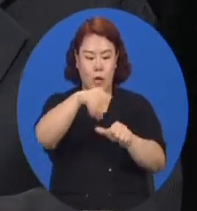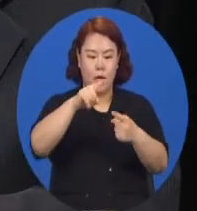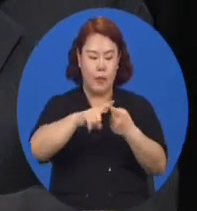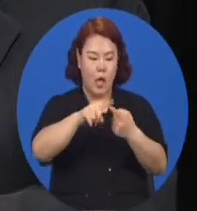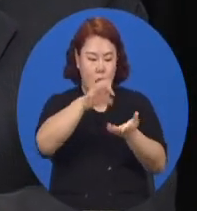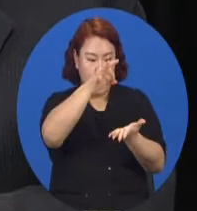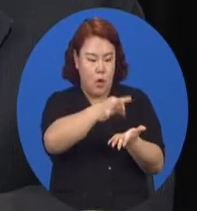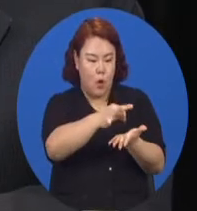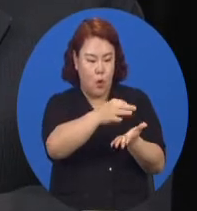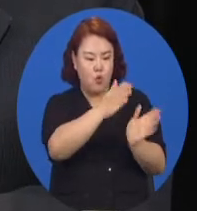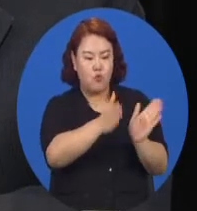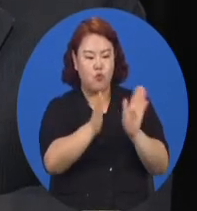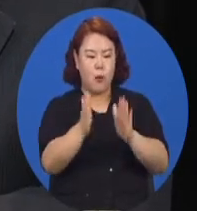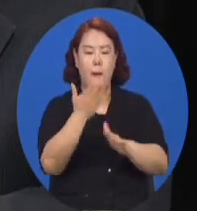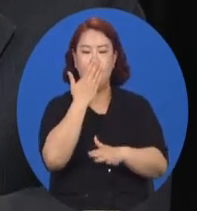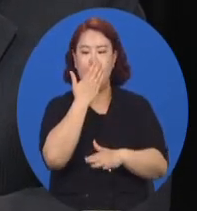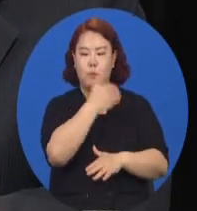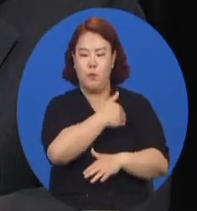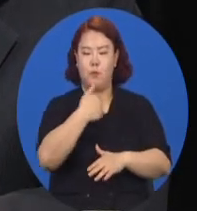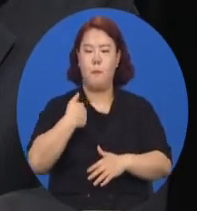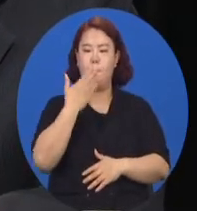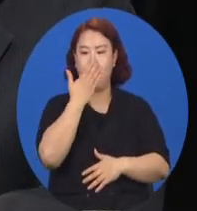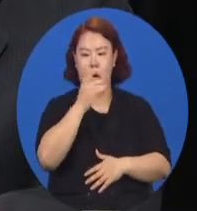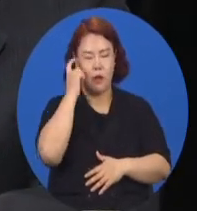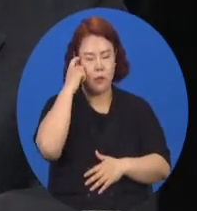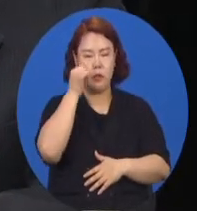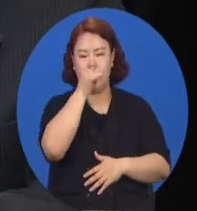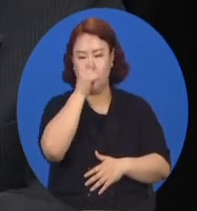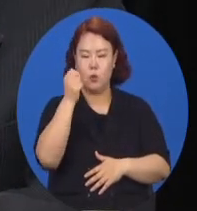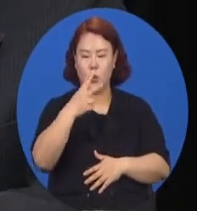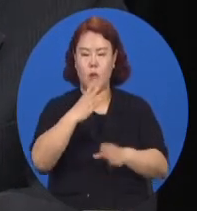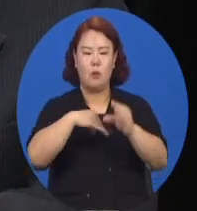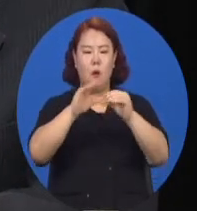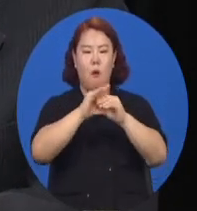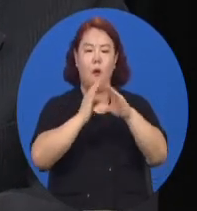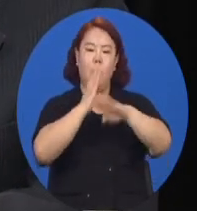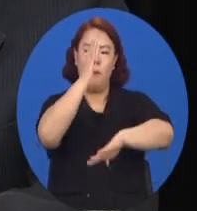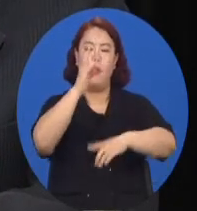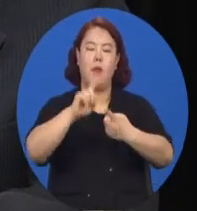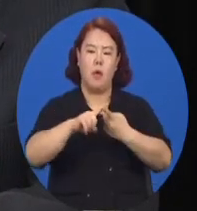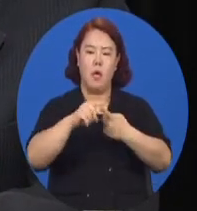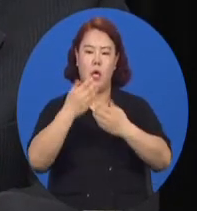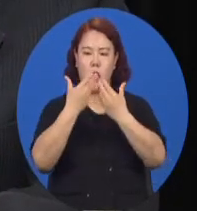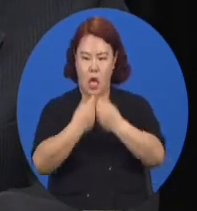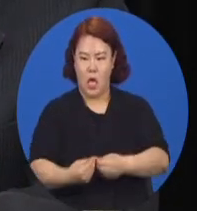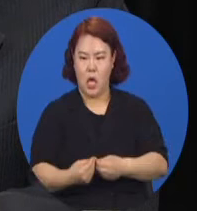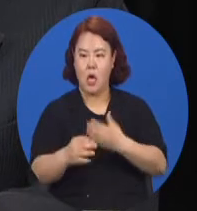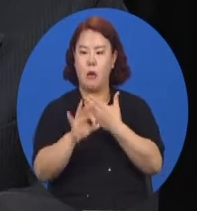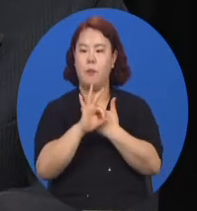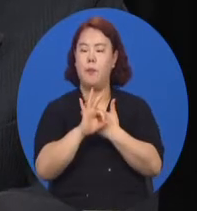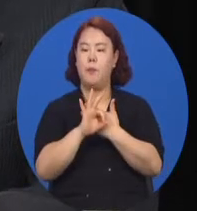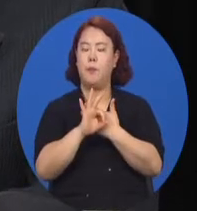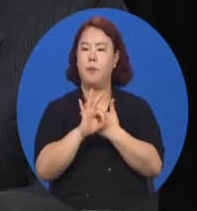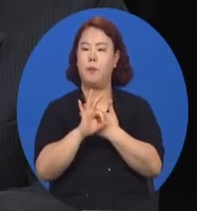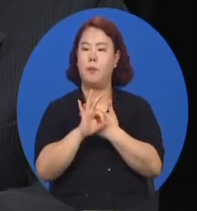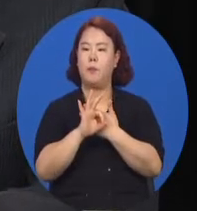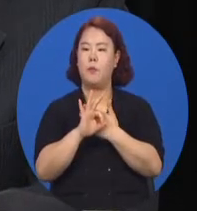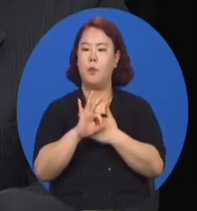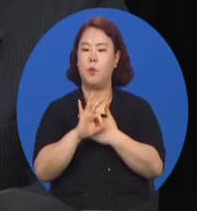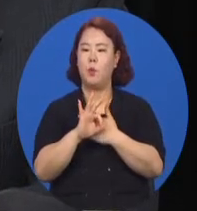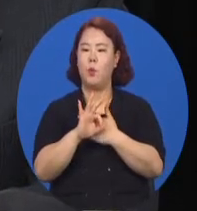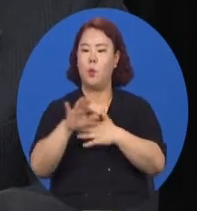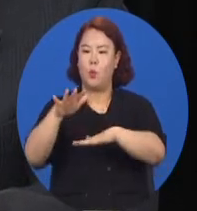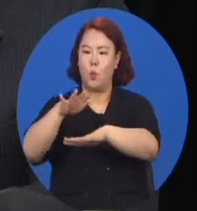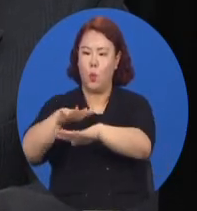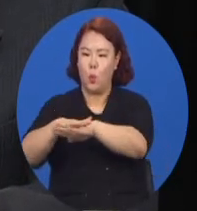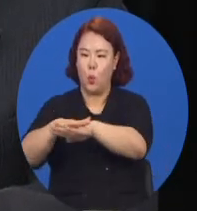충분히 된다고 보고요. 그다음에 이제 더 넘는 것들에 대해서 예를 들면 우리가 그